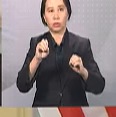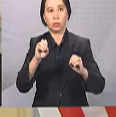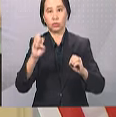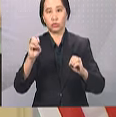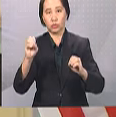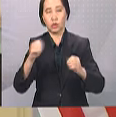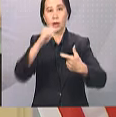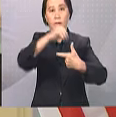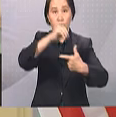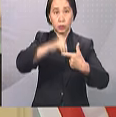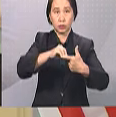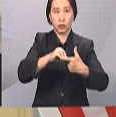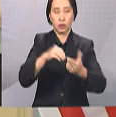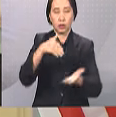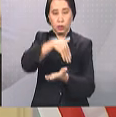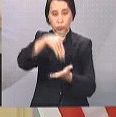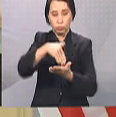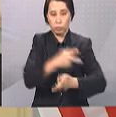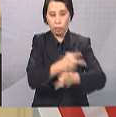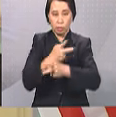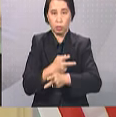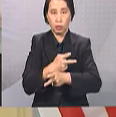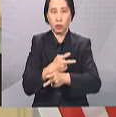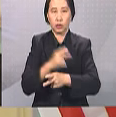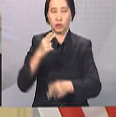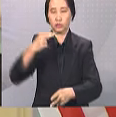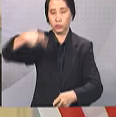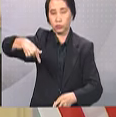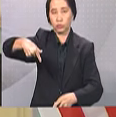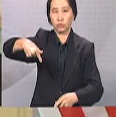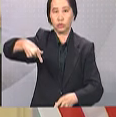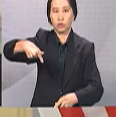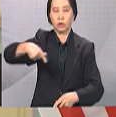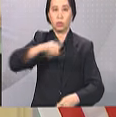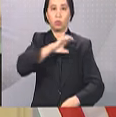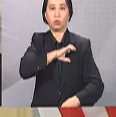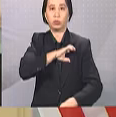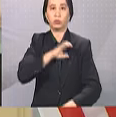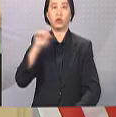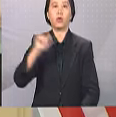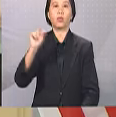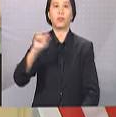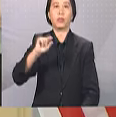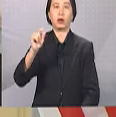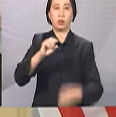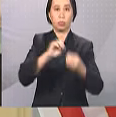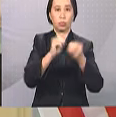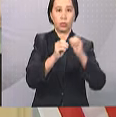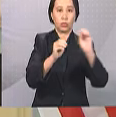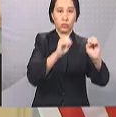6126-1500 atau Pusat Kawalan Ibu Pejabat Polis Daerah Gombak di talian